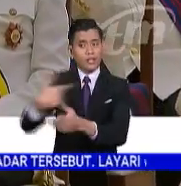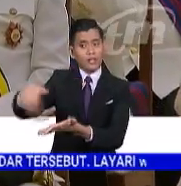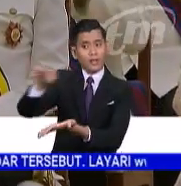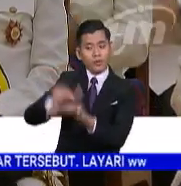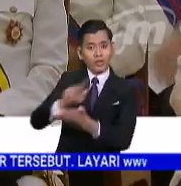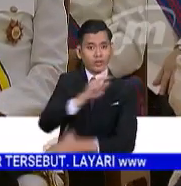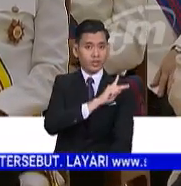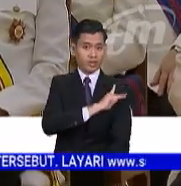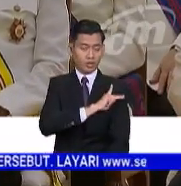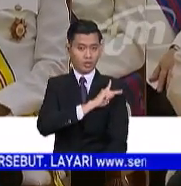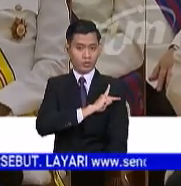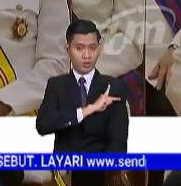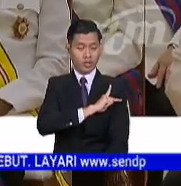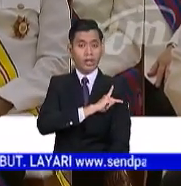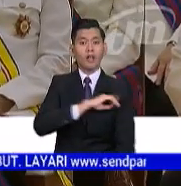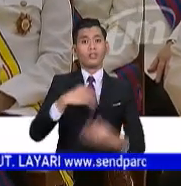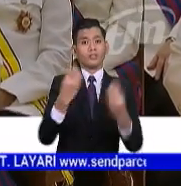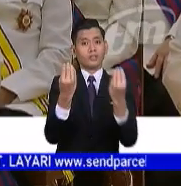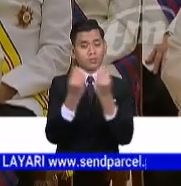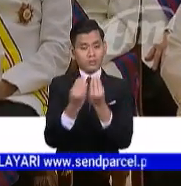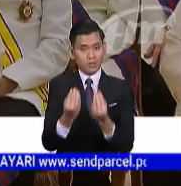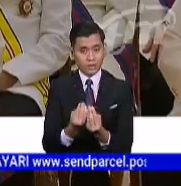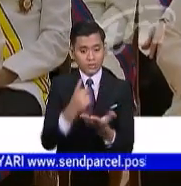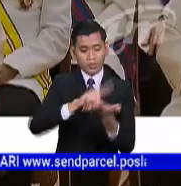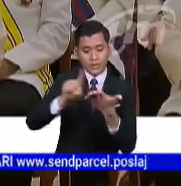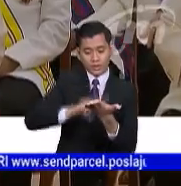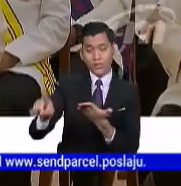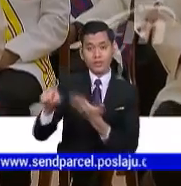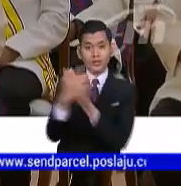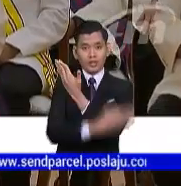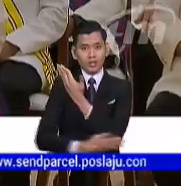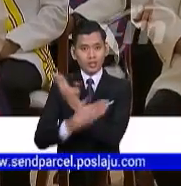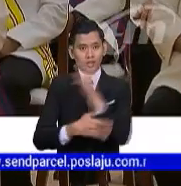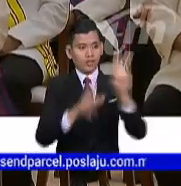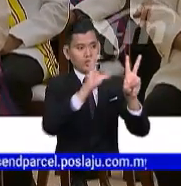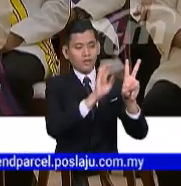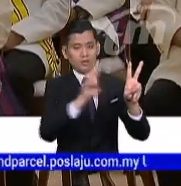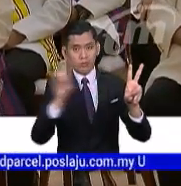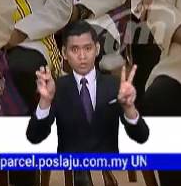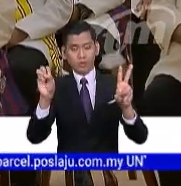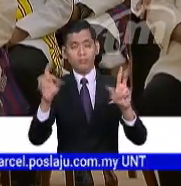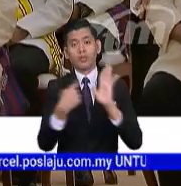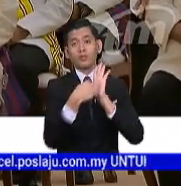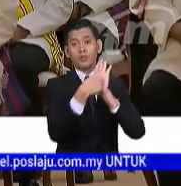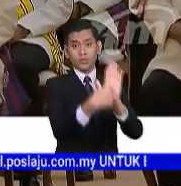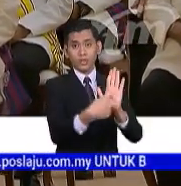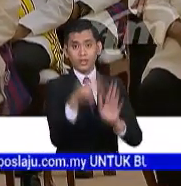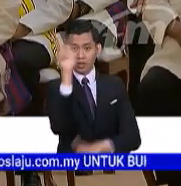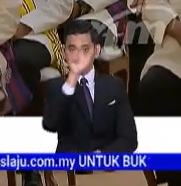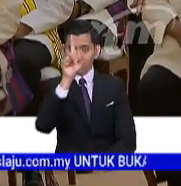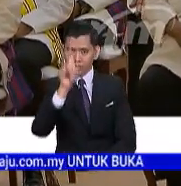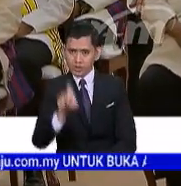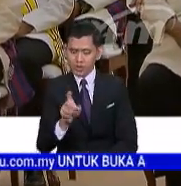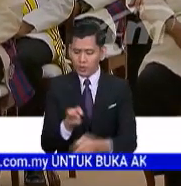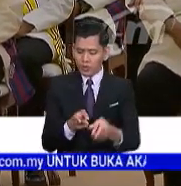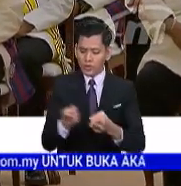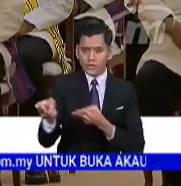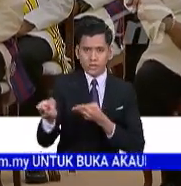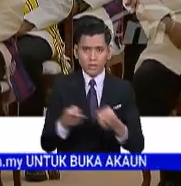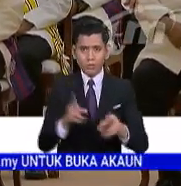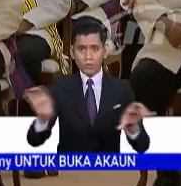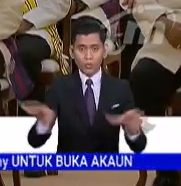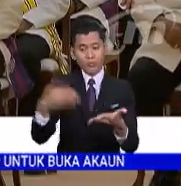Ketua Audit Negara tahun 2020 baru-baru ini jelas menunjukkan bahawa kerajaan perlu membuat